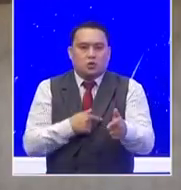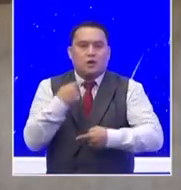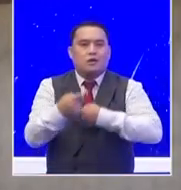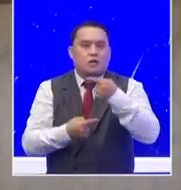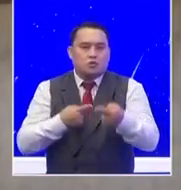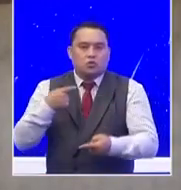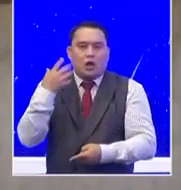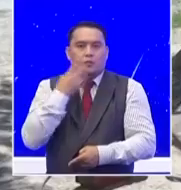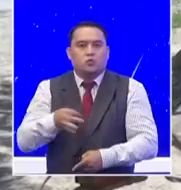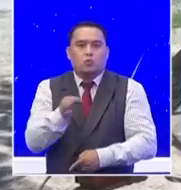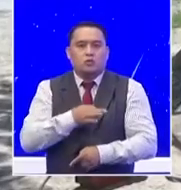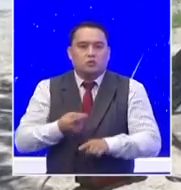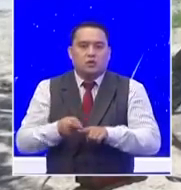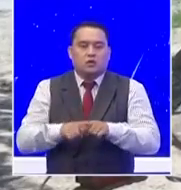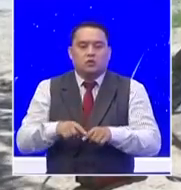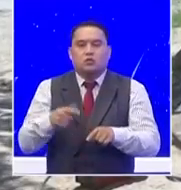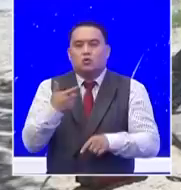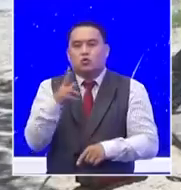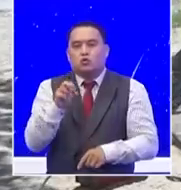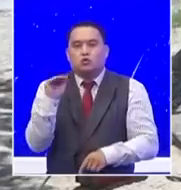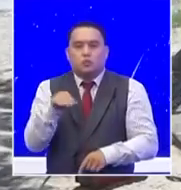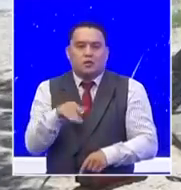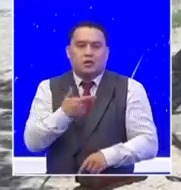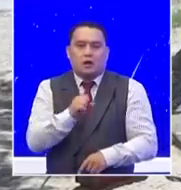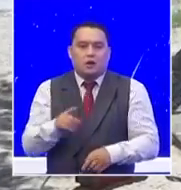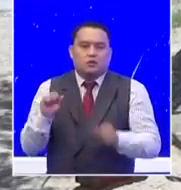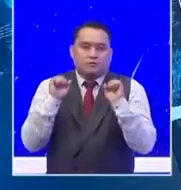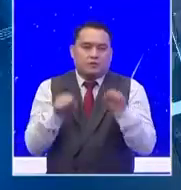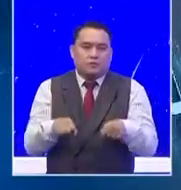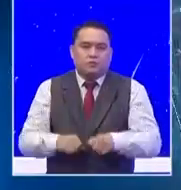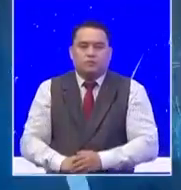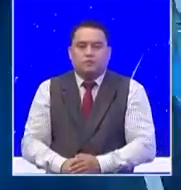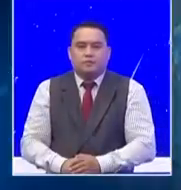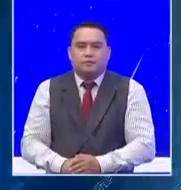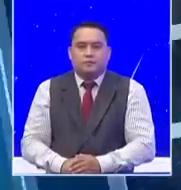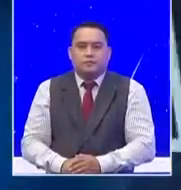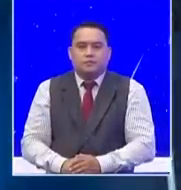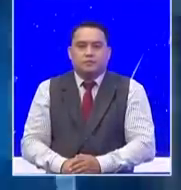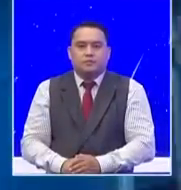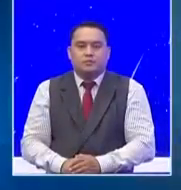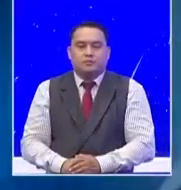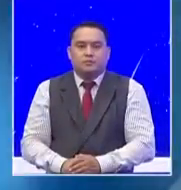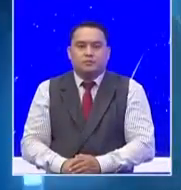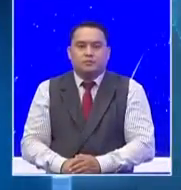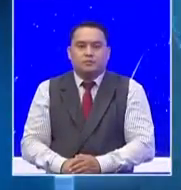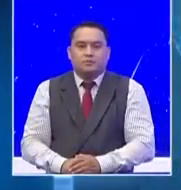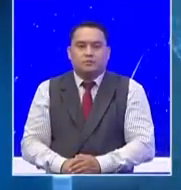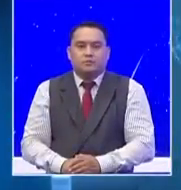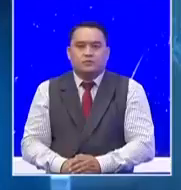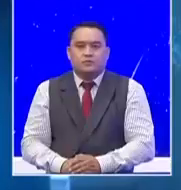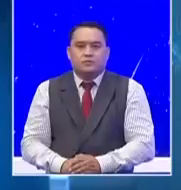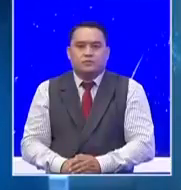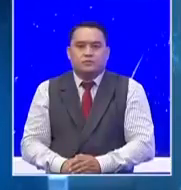жылы облыста тағы 300 мың тұрғын үй табиғи газға қосылу мүмкіндігіне ие болмақ. Медет Жұмабай, Айдос Қалиев, Жетісу